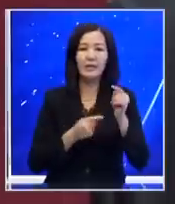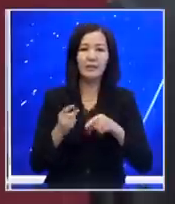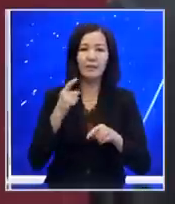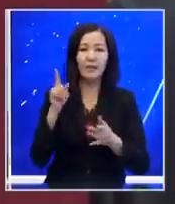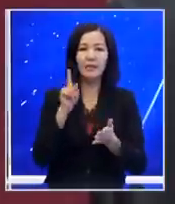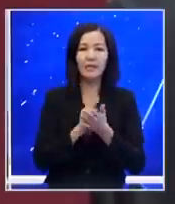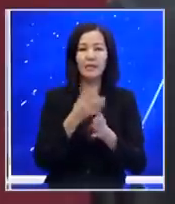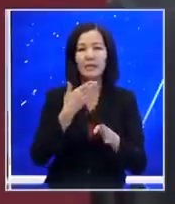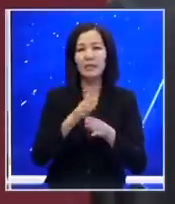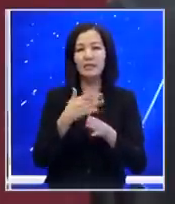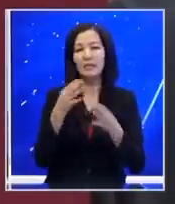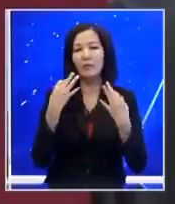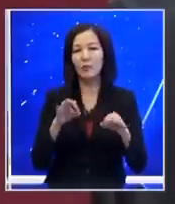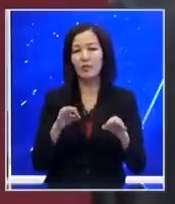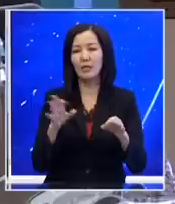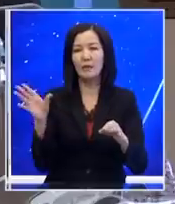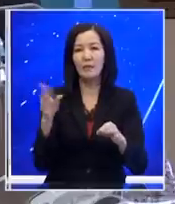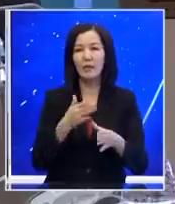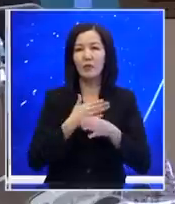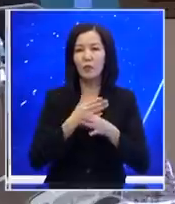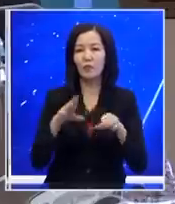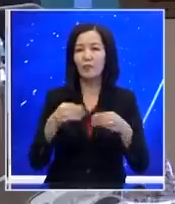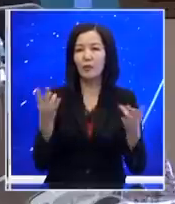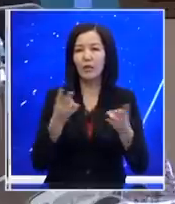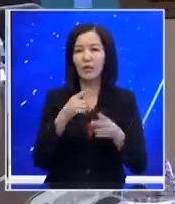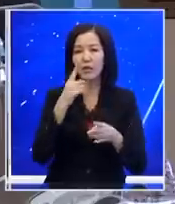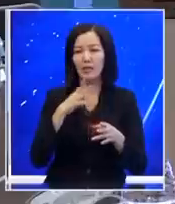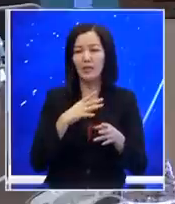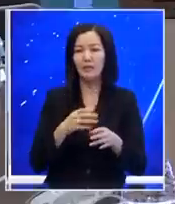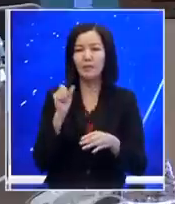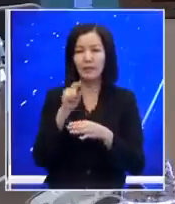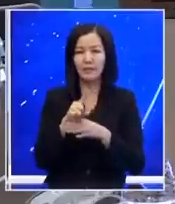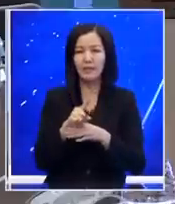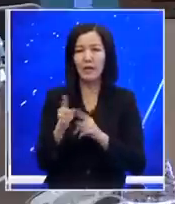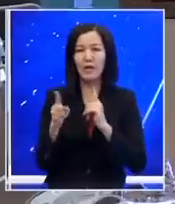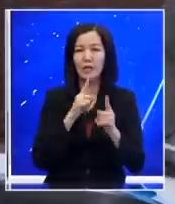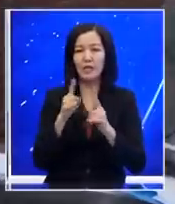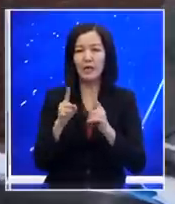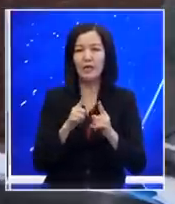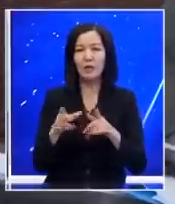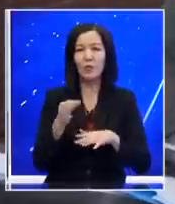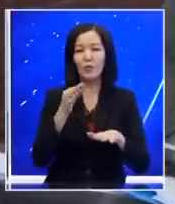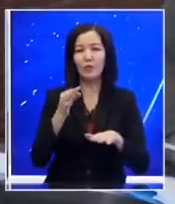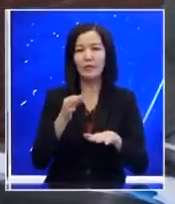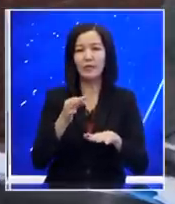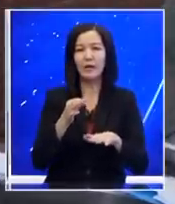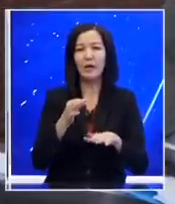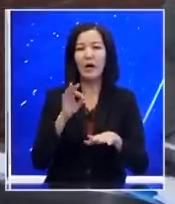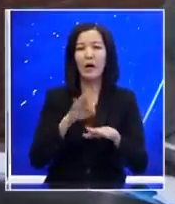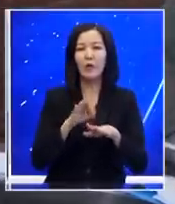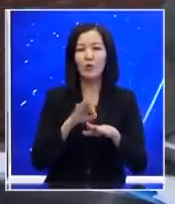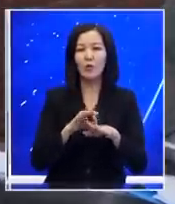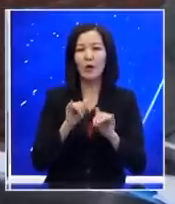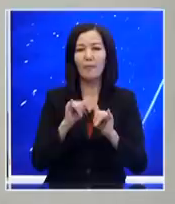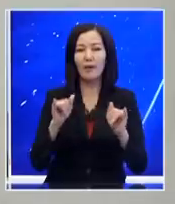салықтық несиелік төлемдерден босатып, барынша жеңілдік жасау керектігін қадап айтты. Селекторлық отырыста сондай-ақ облыстағы эпидемиологиялық ахуал